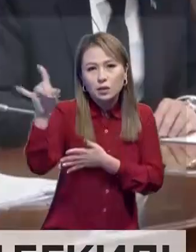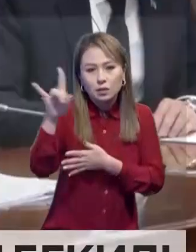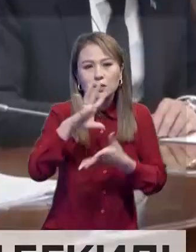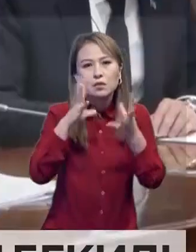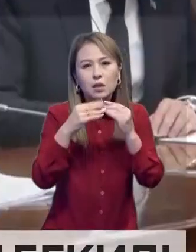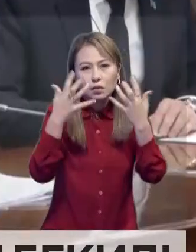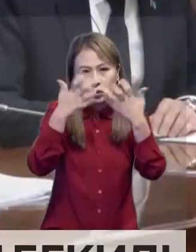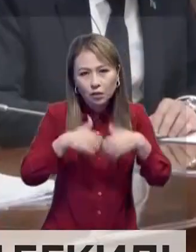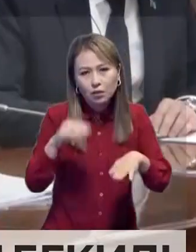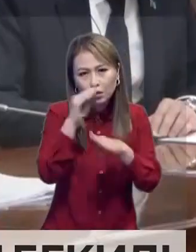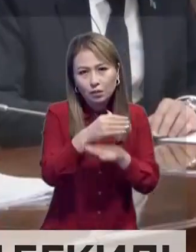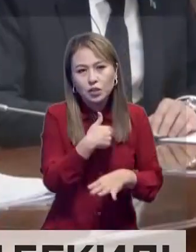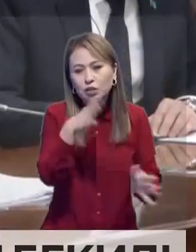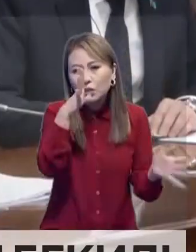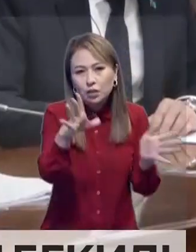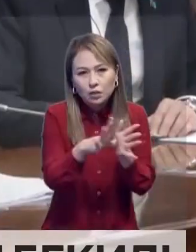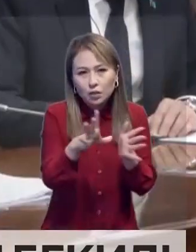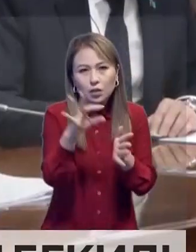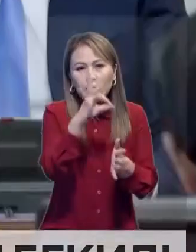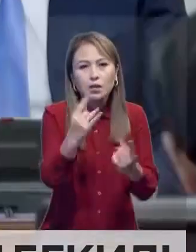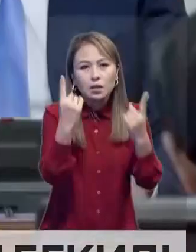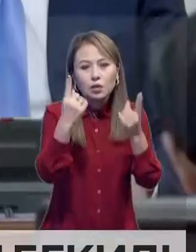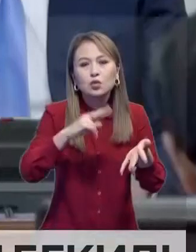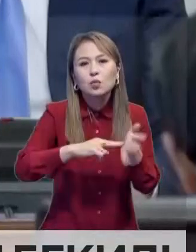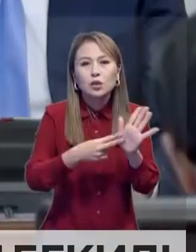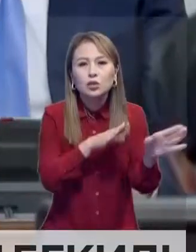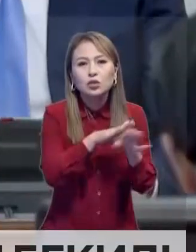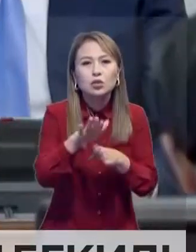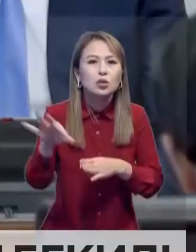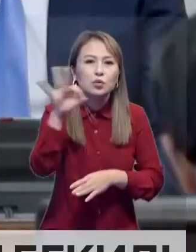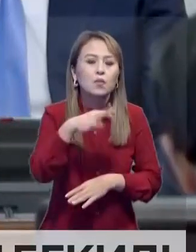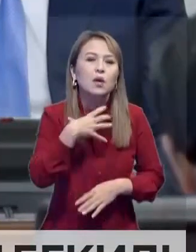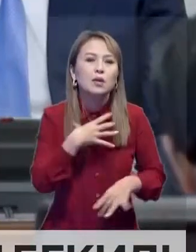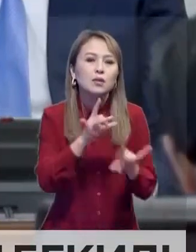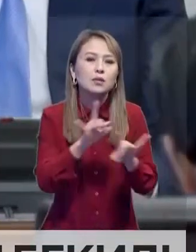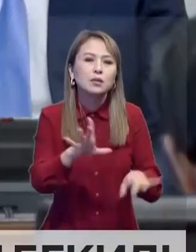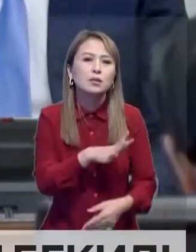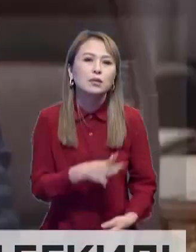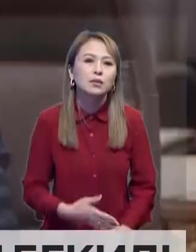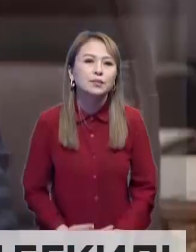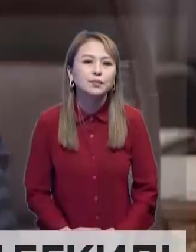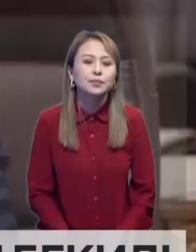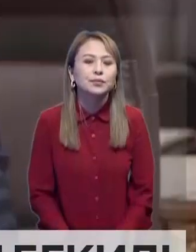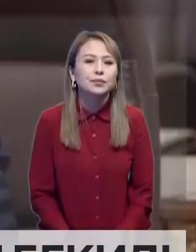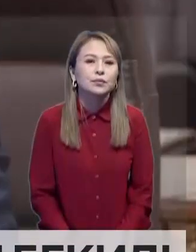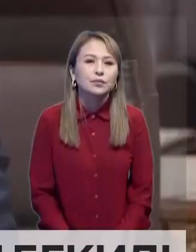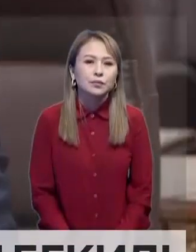әуе рейстерінің санын одан әрі арттырып және энергетика саласындағы ірі жобаларды жүзеге асыру маңызды екенін айтты.